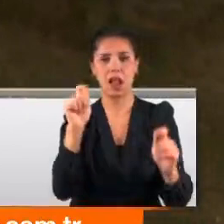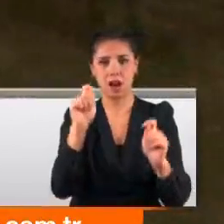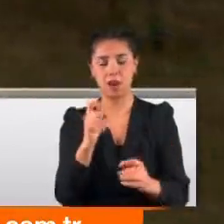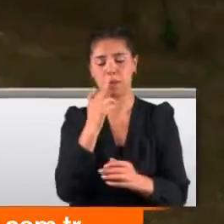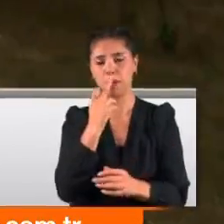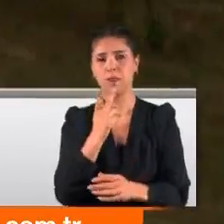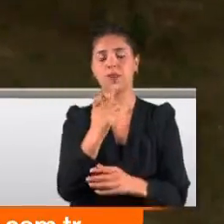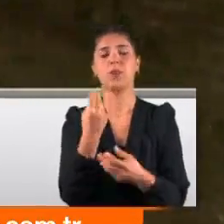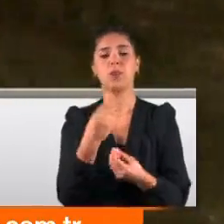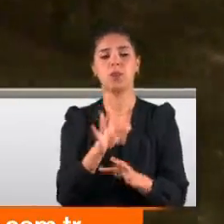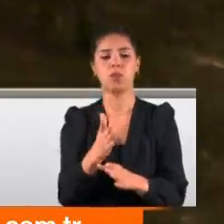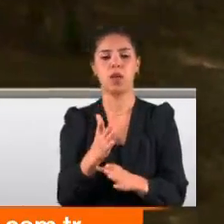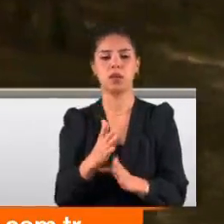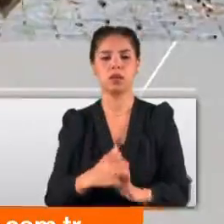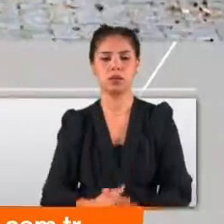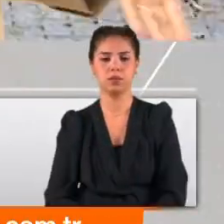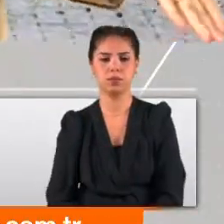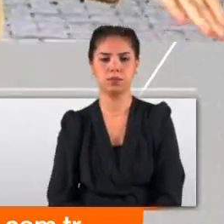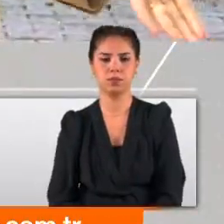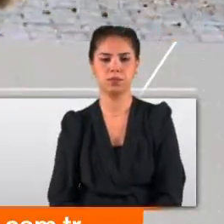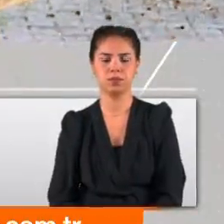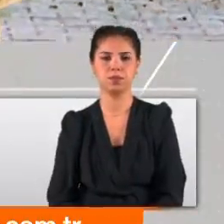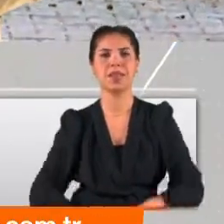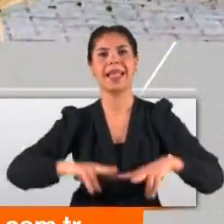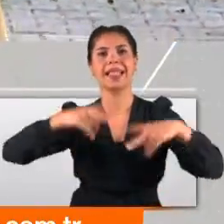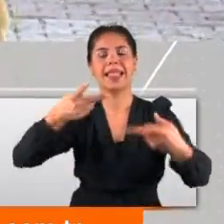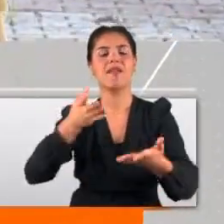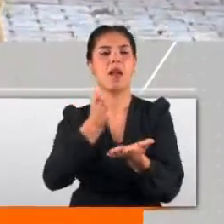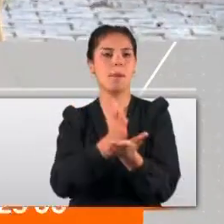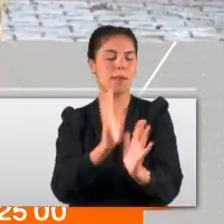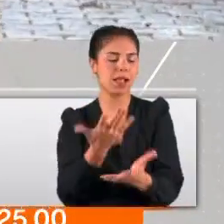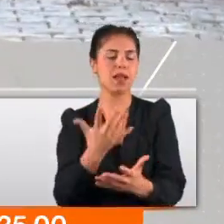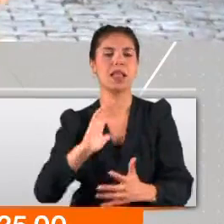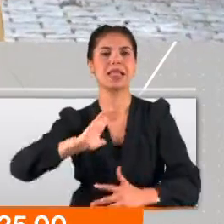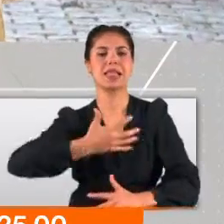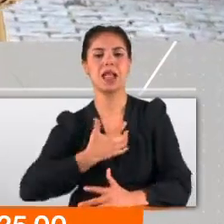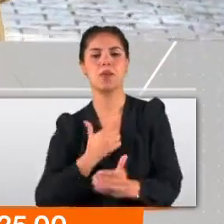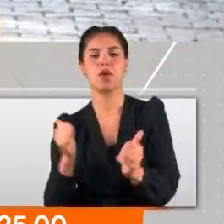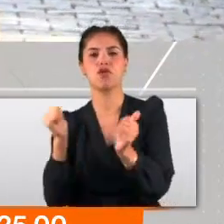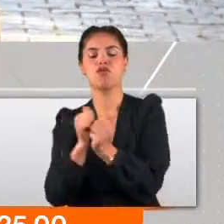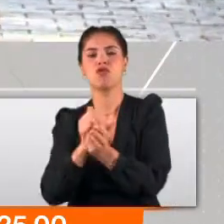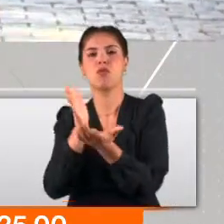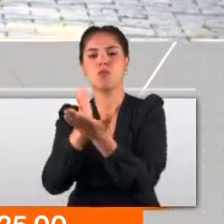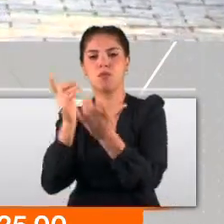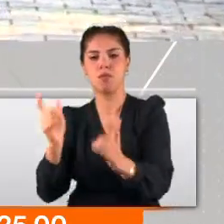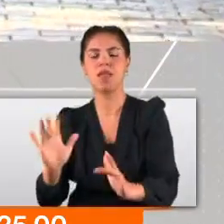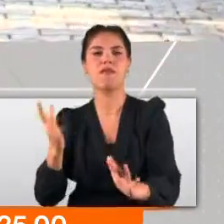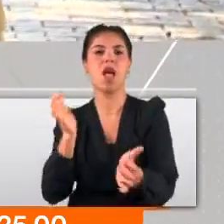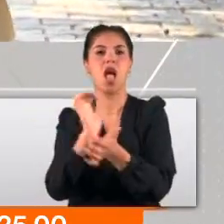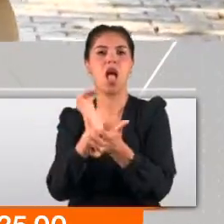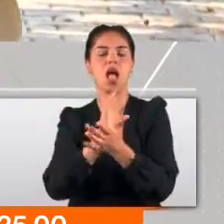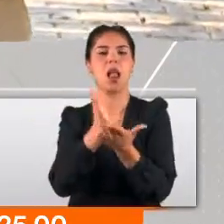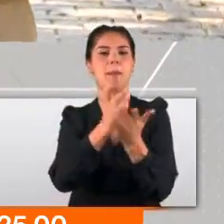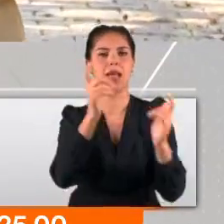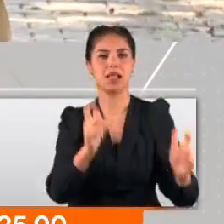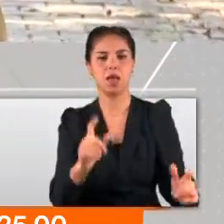yerini falan mı yapıyorlar öyle hani lüks villa Star gibi devren mezarlık sahibinden dubleks mezarlık ya da Eğer internette böyle